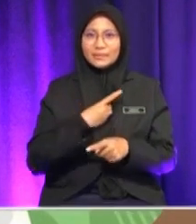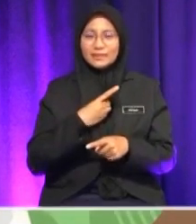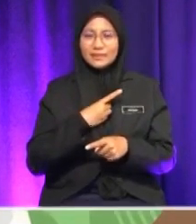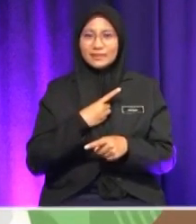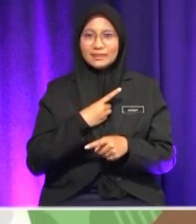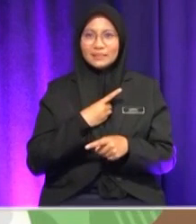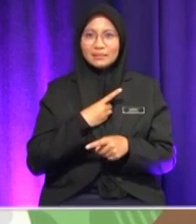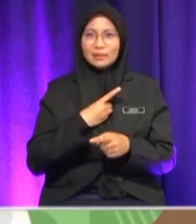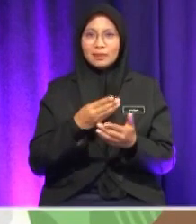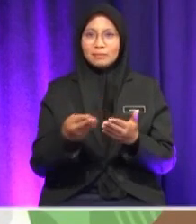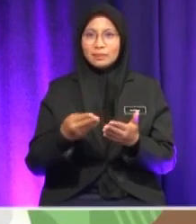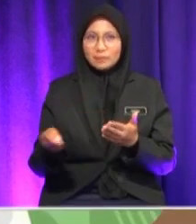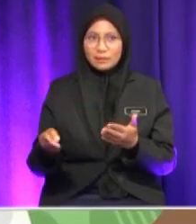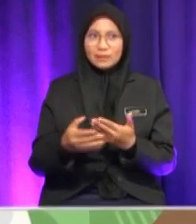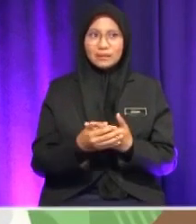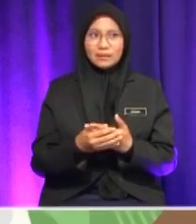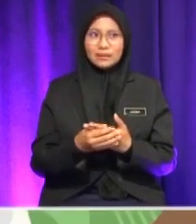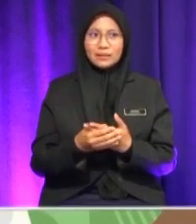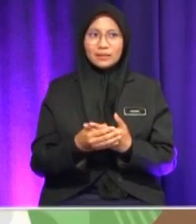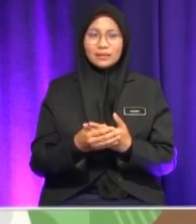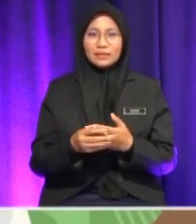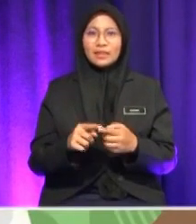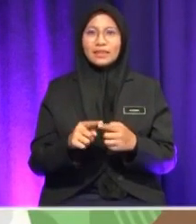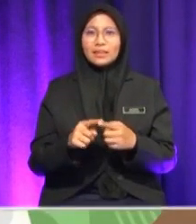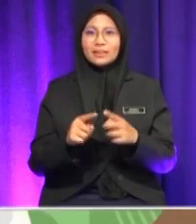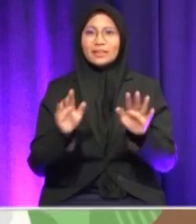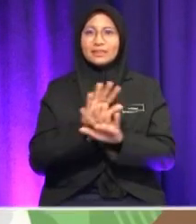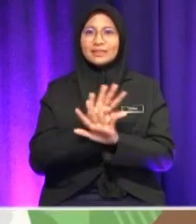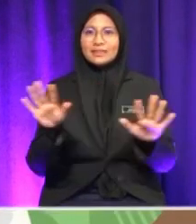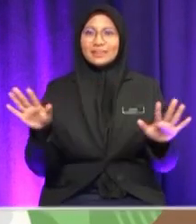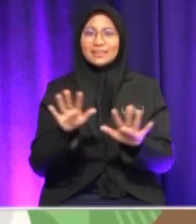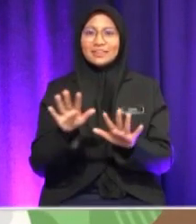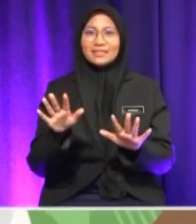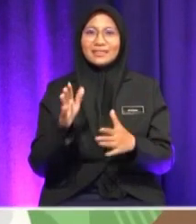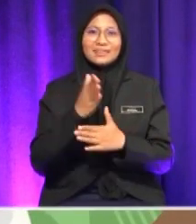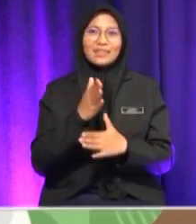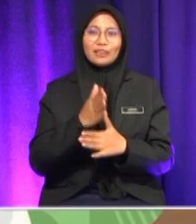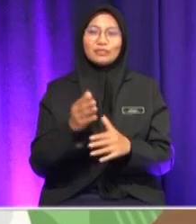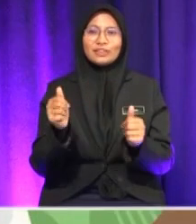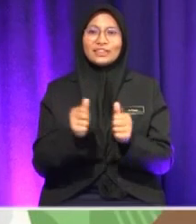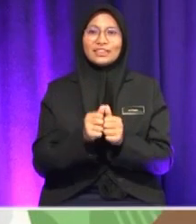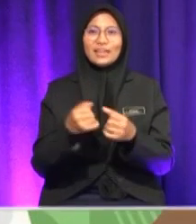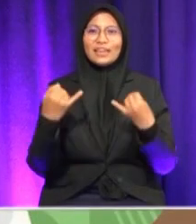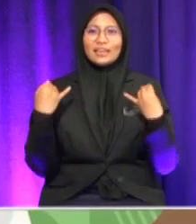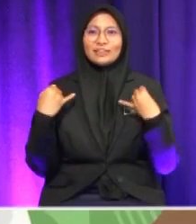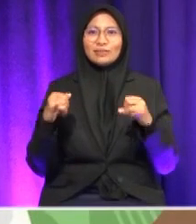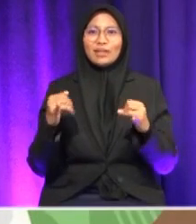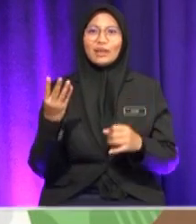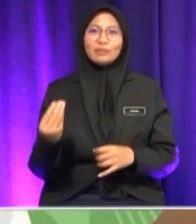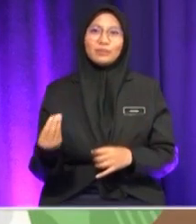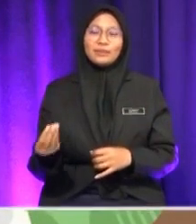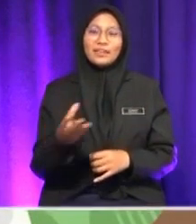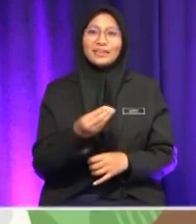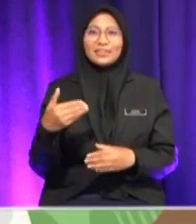berbelanja. Diikuti dengan tidak terpengaruh dengan jualan murah ataupun jualan dalam